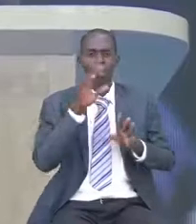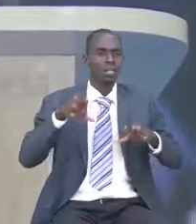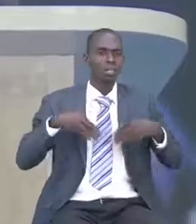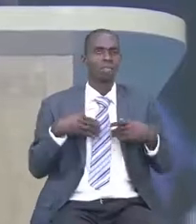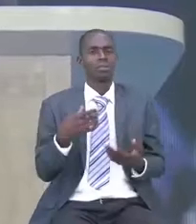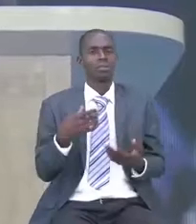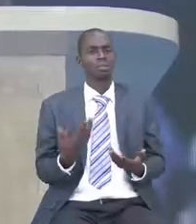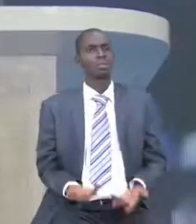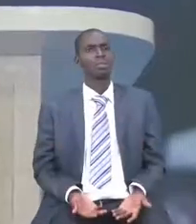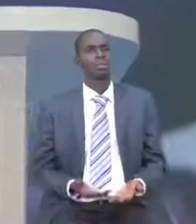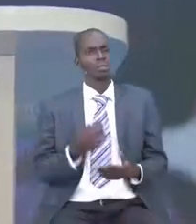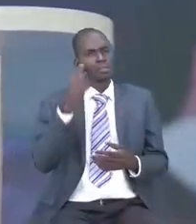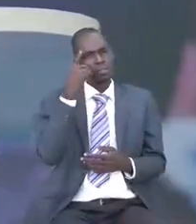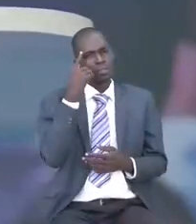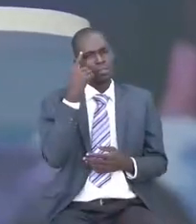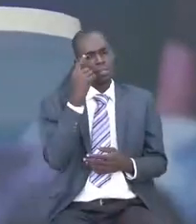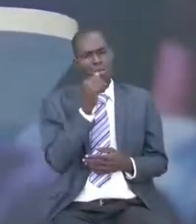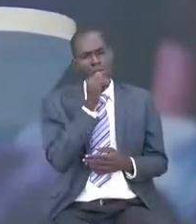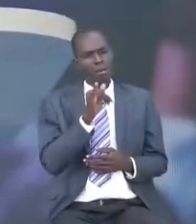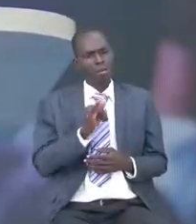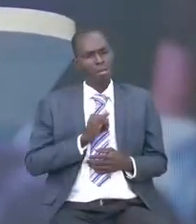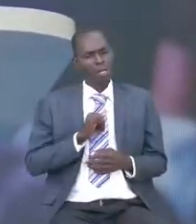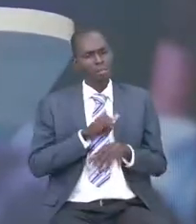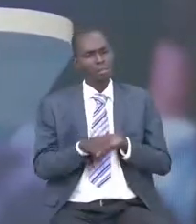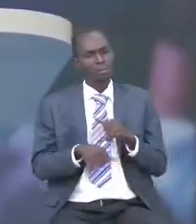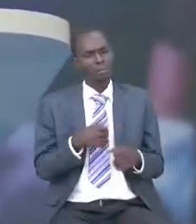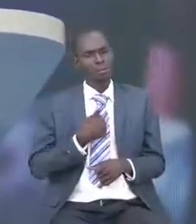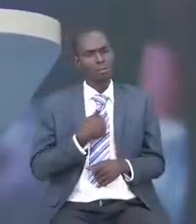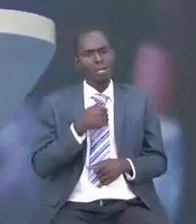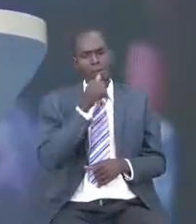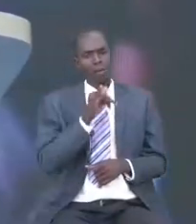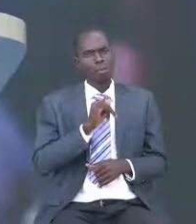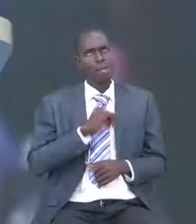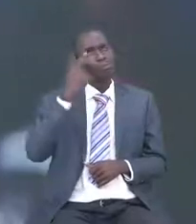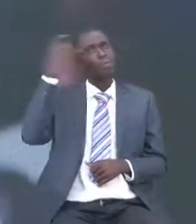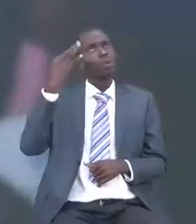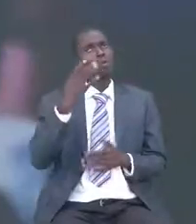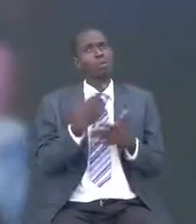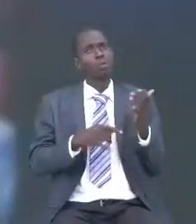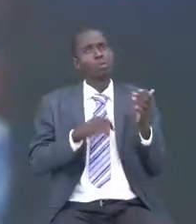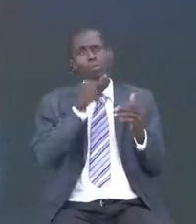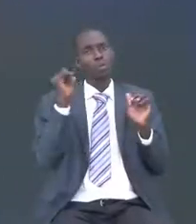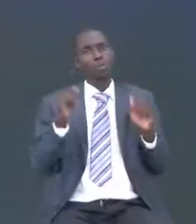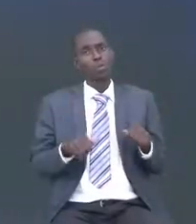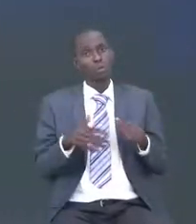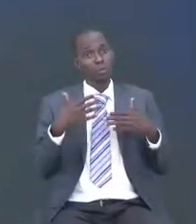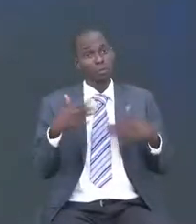moi-même? Est-ce que je rêvasse de l'impossibilité? Ensuite, il avait... Oh,